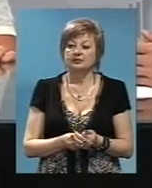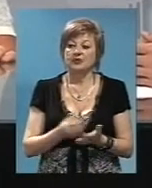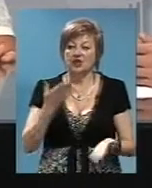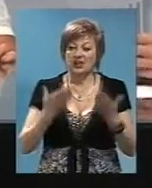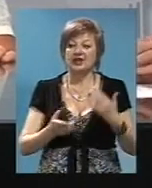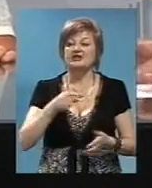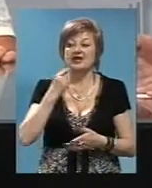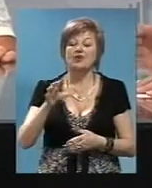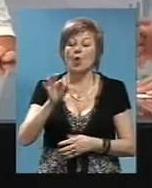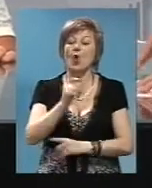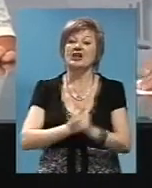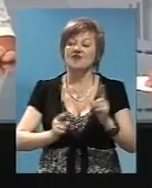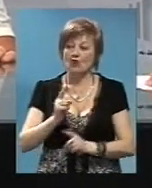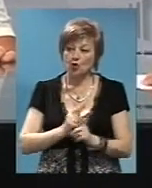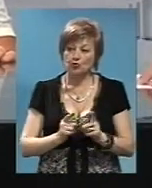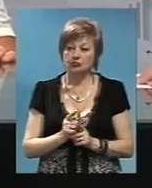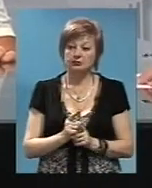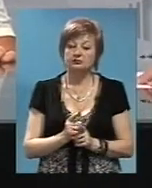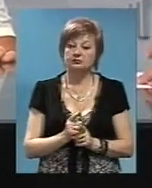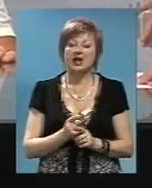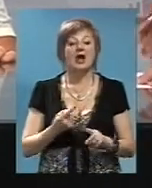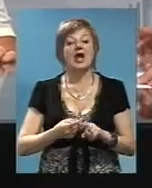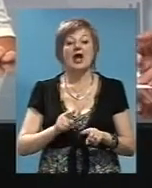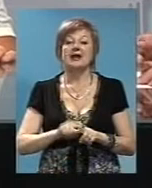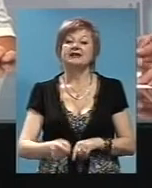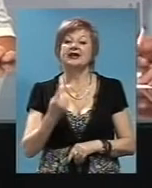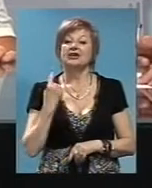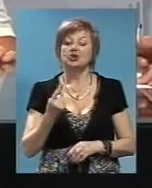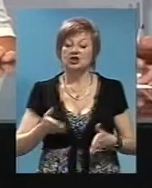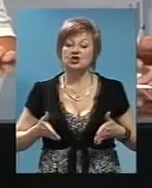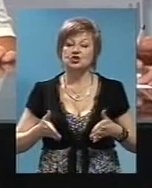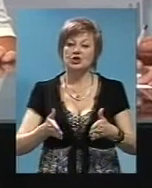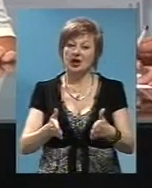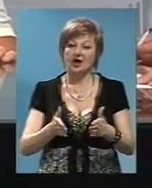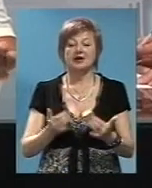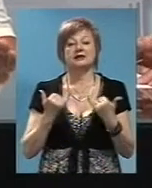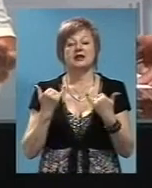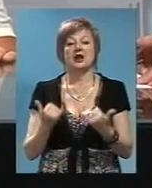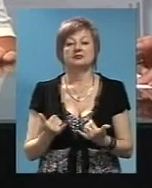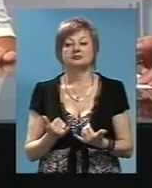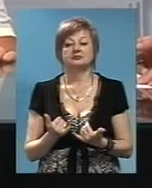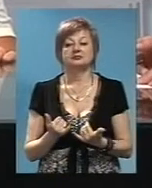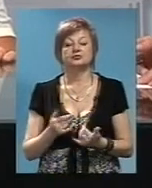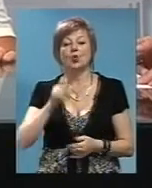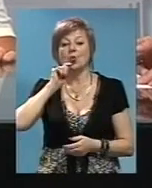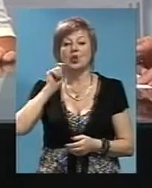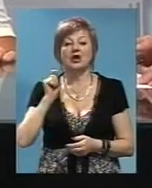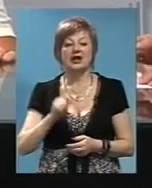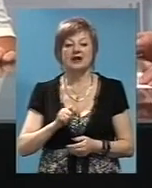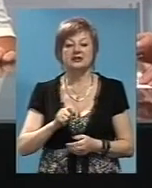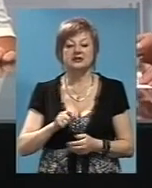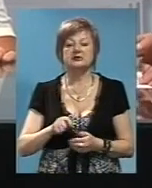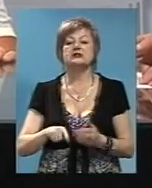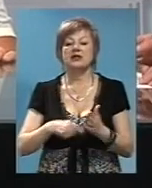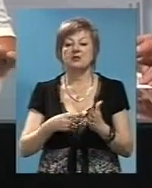Якщо говорити про реформу, то це єдиний шлях для української місцевої